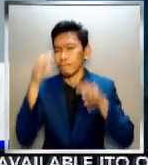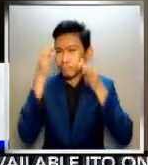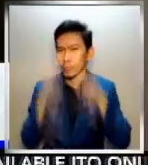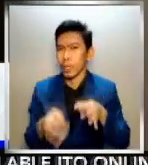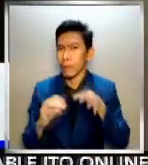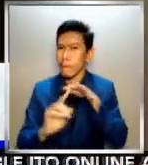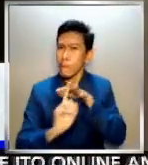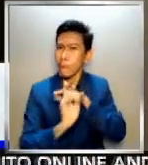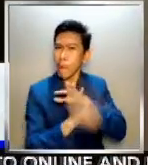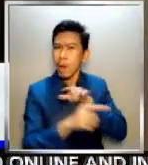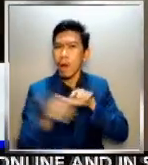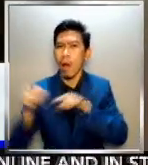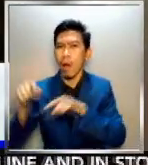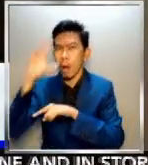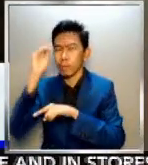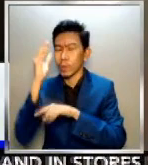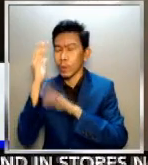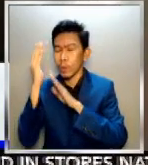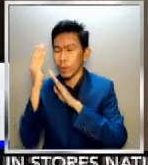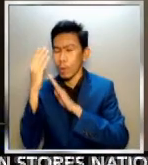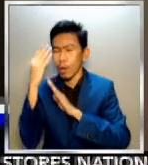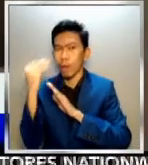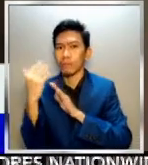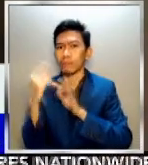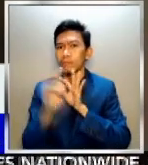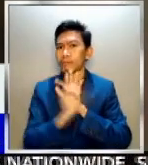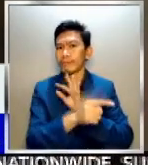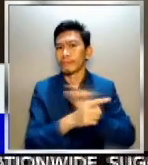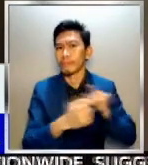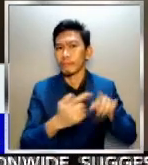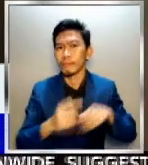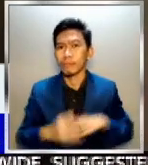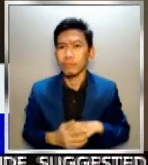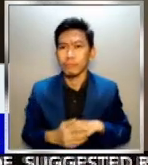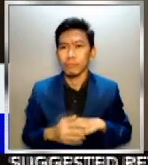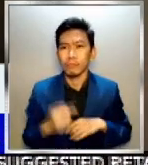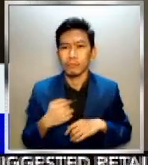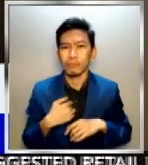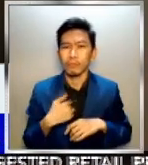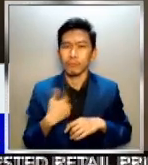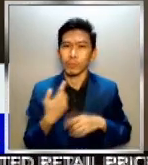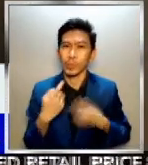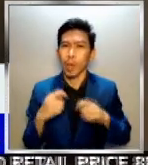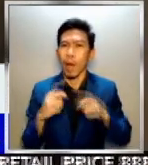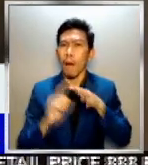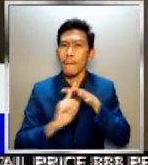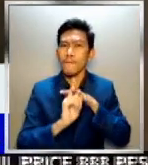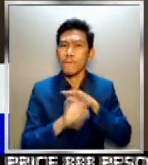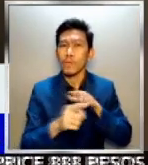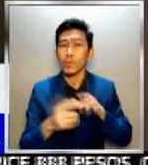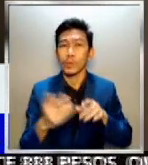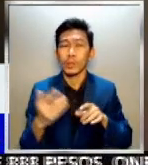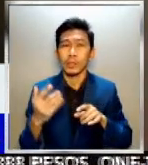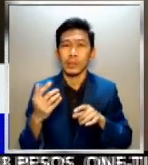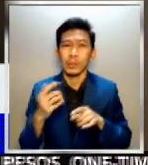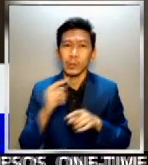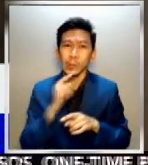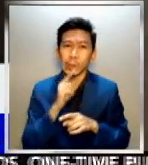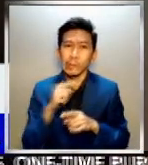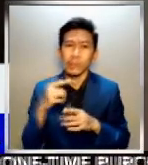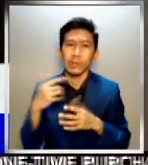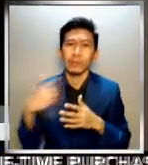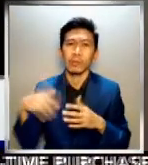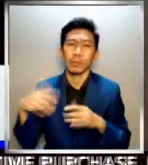lalaki. Sinamantala lang po, nagdesisyon ako lumabas ng bahay kasi natakot ako mga mamaya mo ano na naman kami niya sa